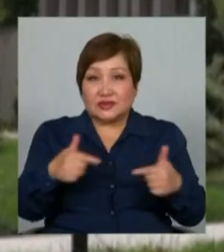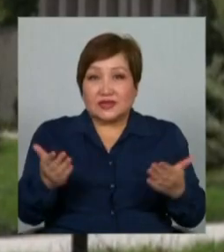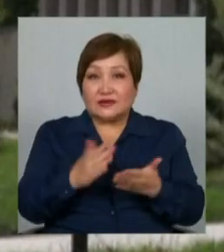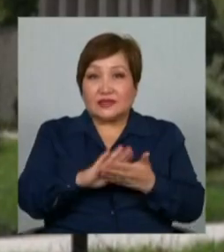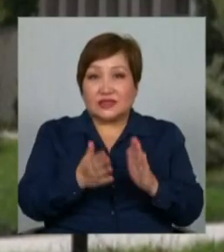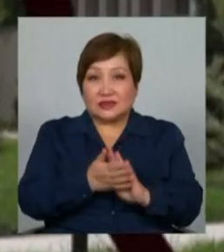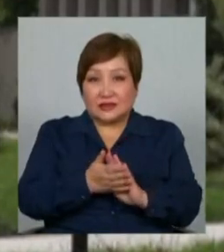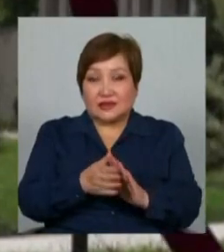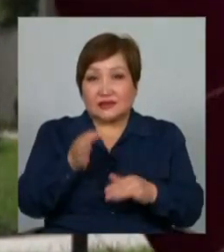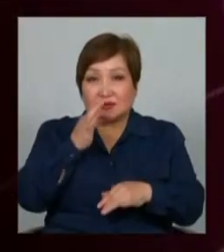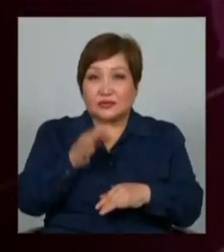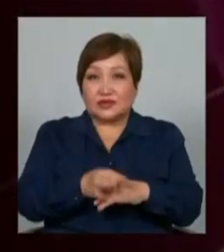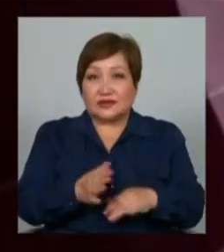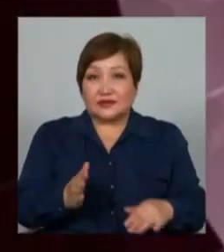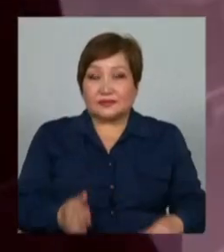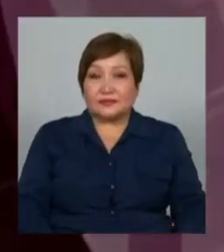жатыр?